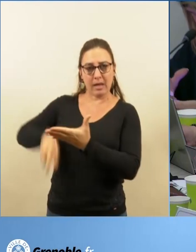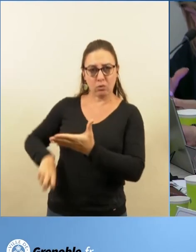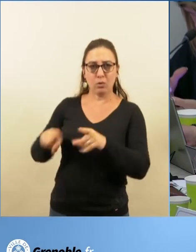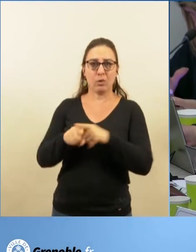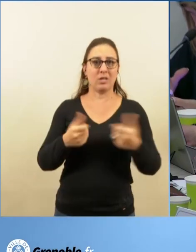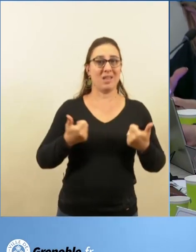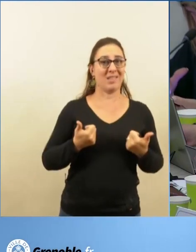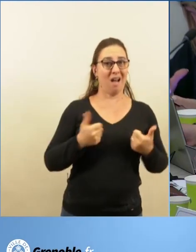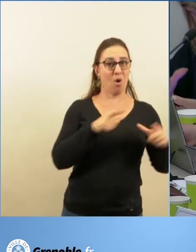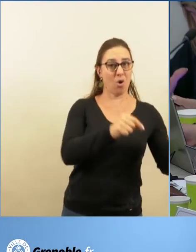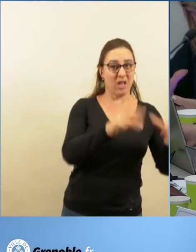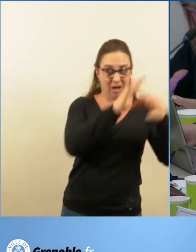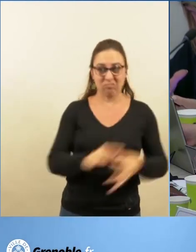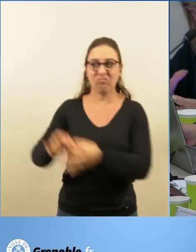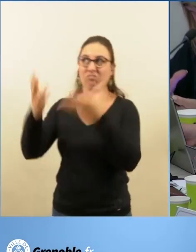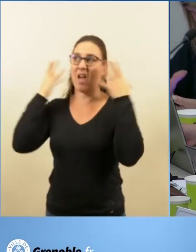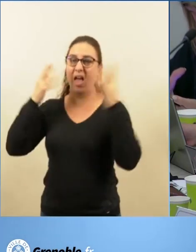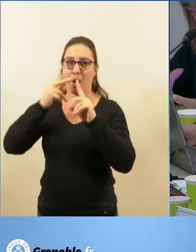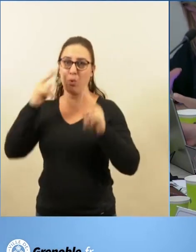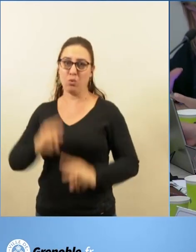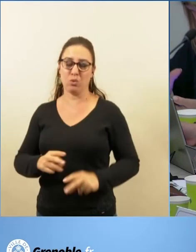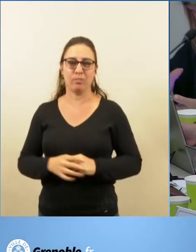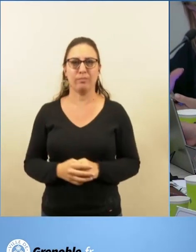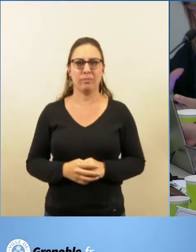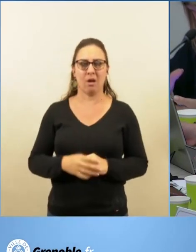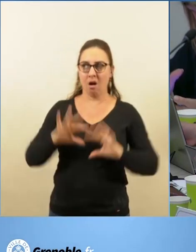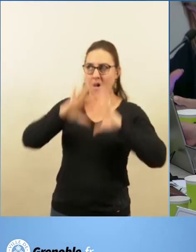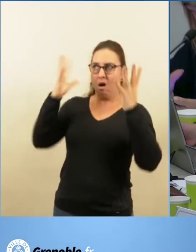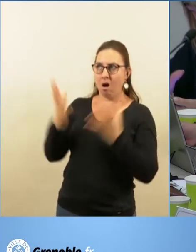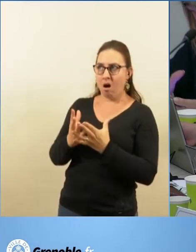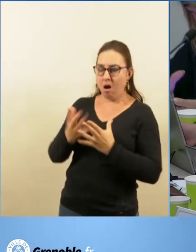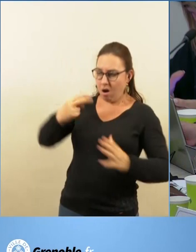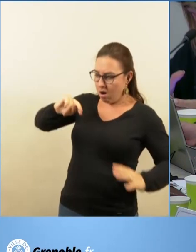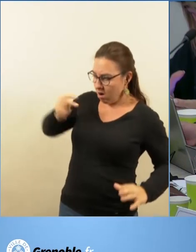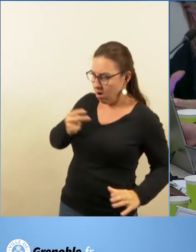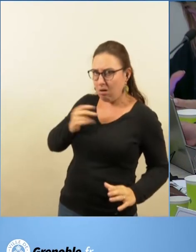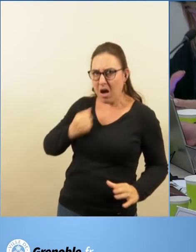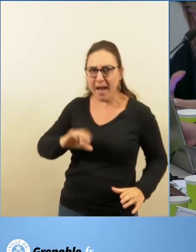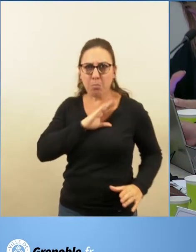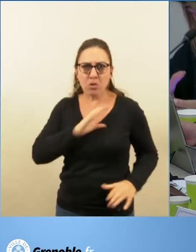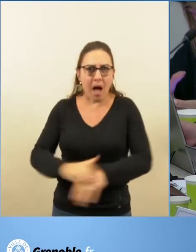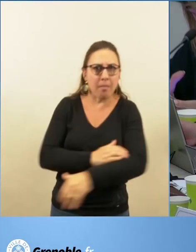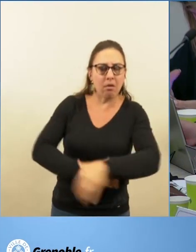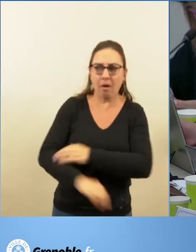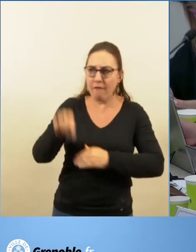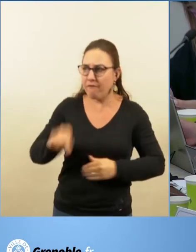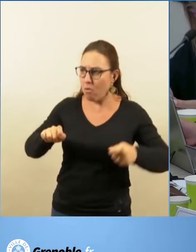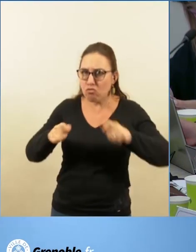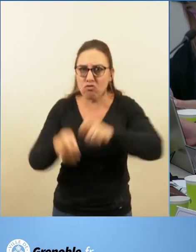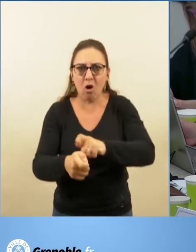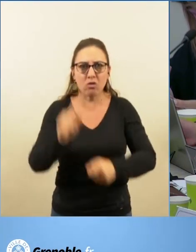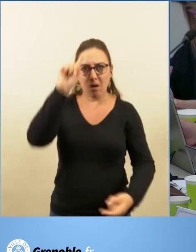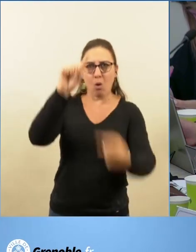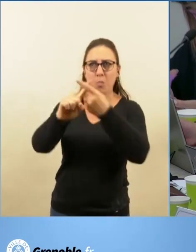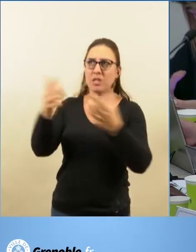cancer du sein toutes ces données nous obligent à agir à prendre nos responsabilités et à mettre en place des mesures en faveur d'une meilleure qualité de